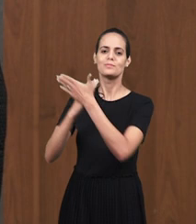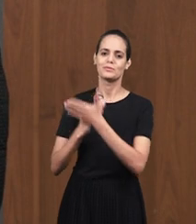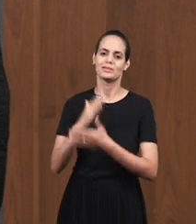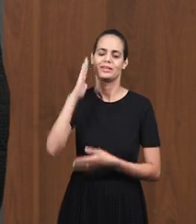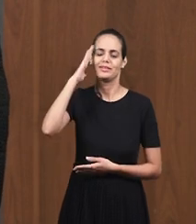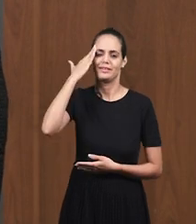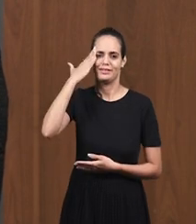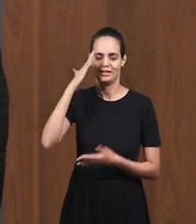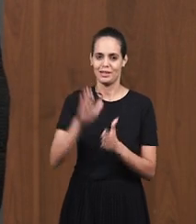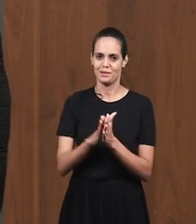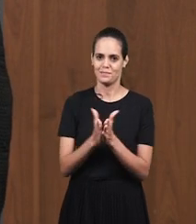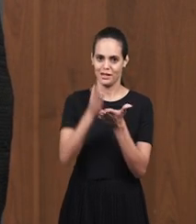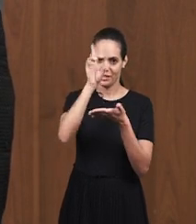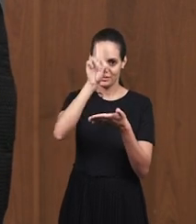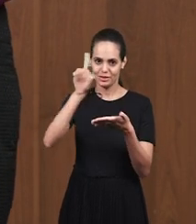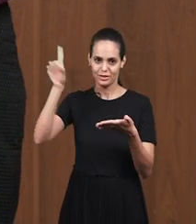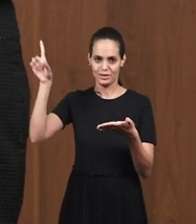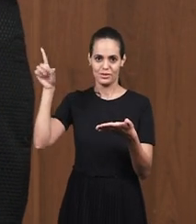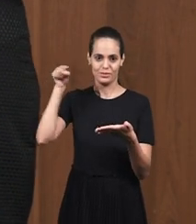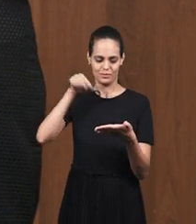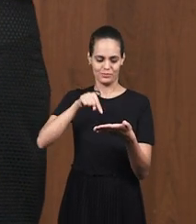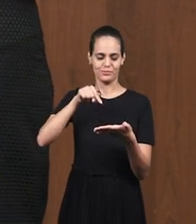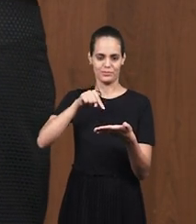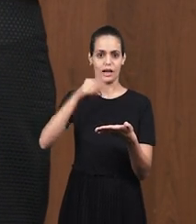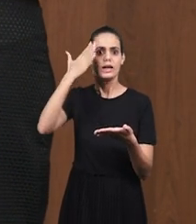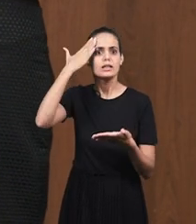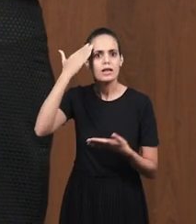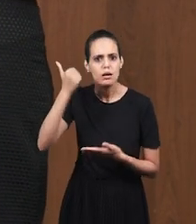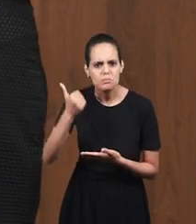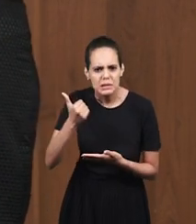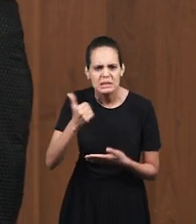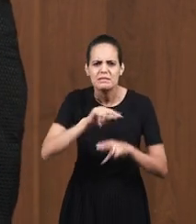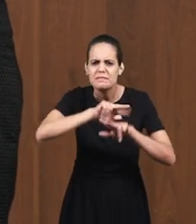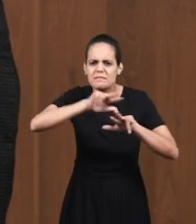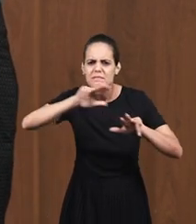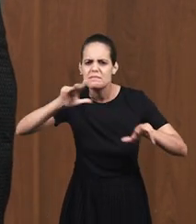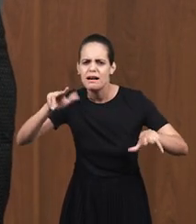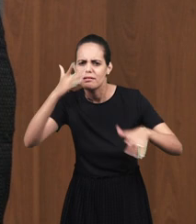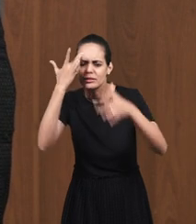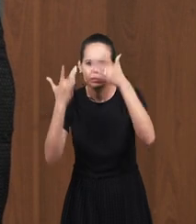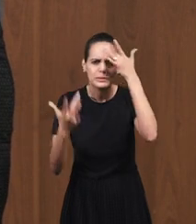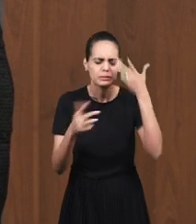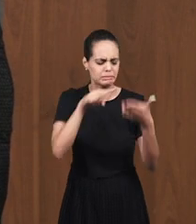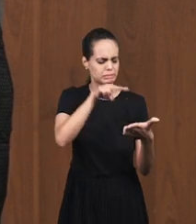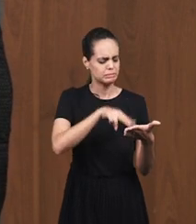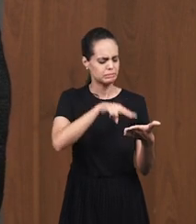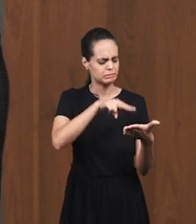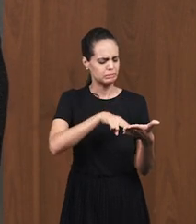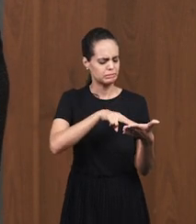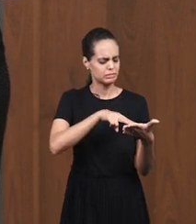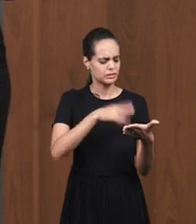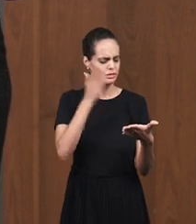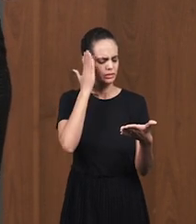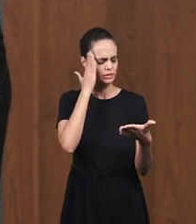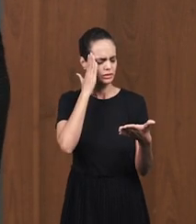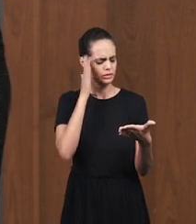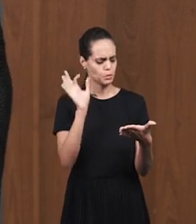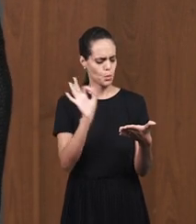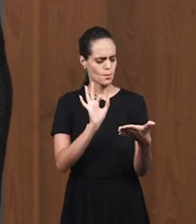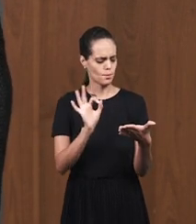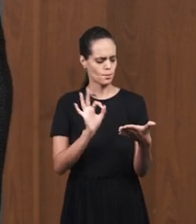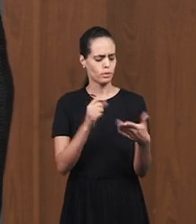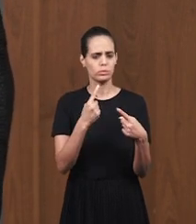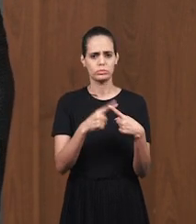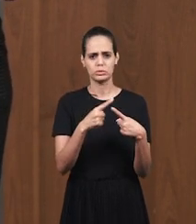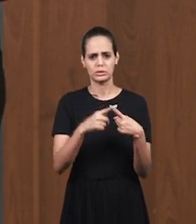à comprendre la parole de Dieu. Vous savez il y a du monde qui lisent et ne comprennent pas parce